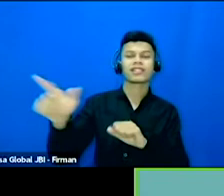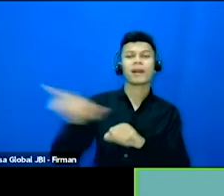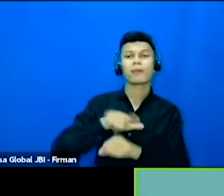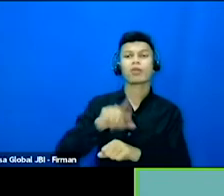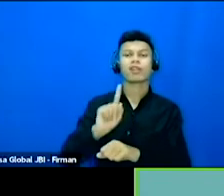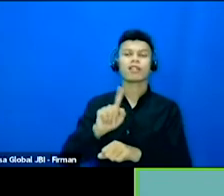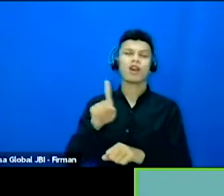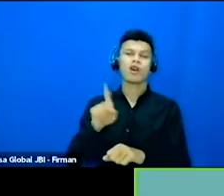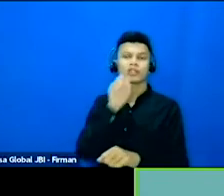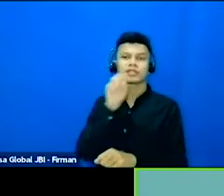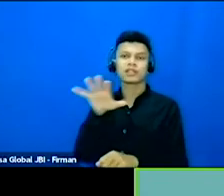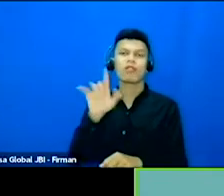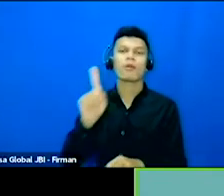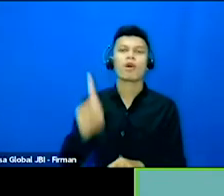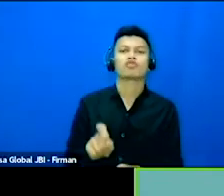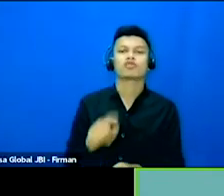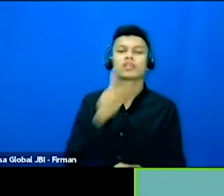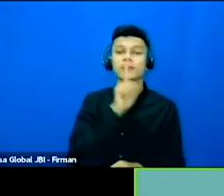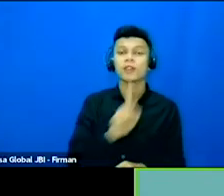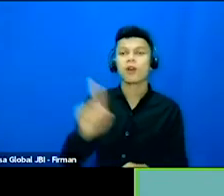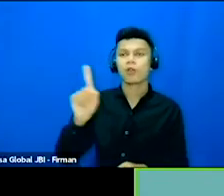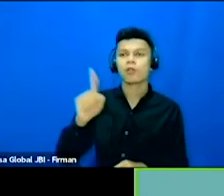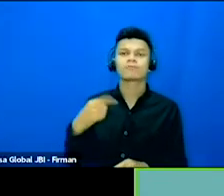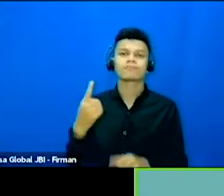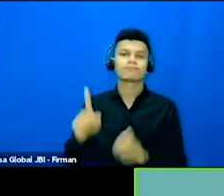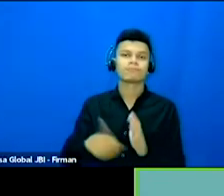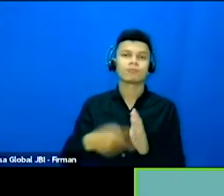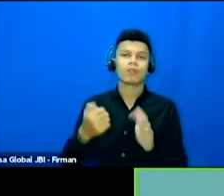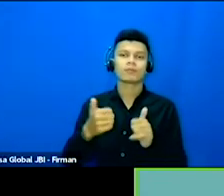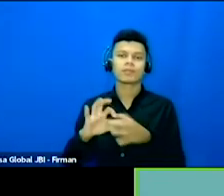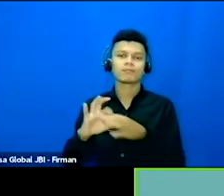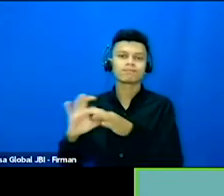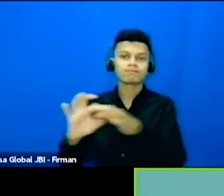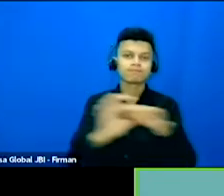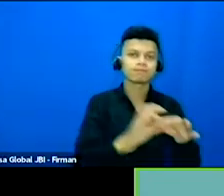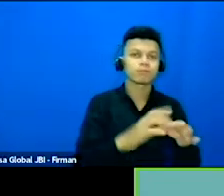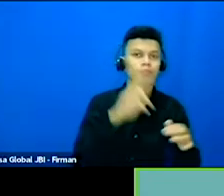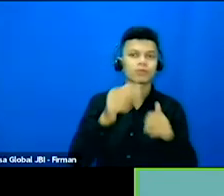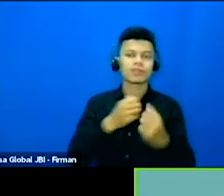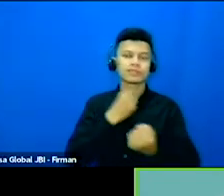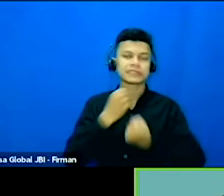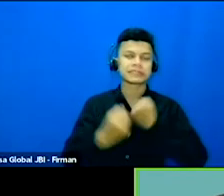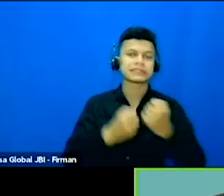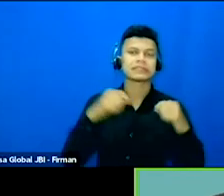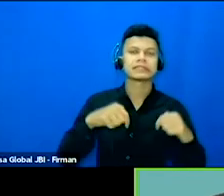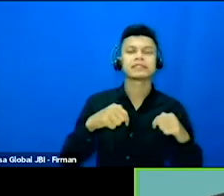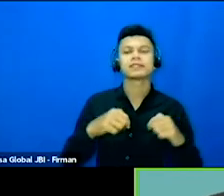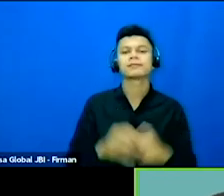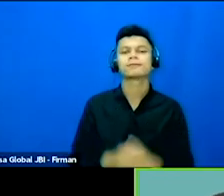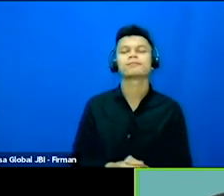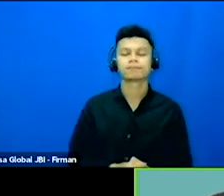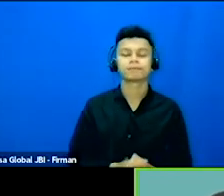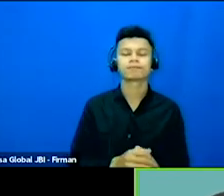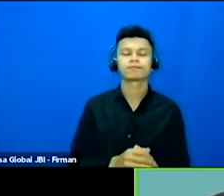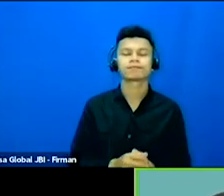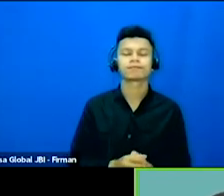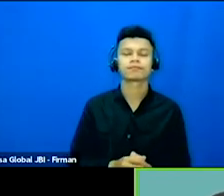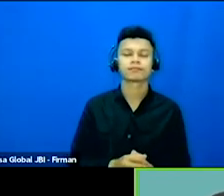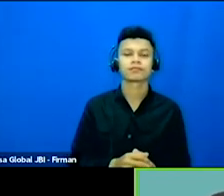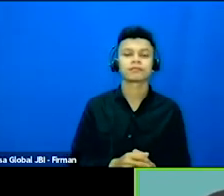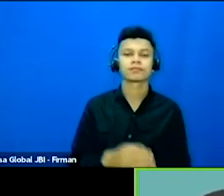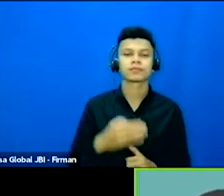selalu Insyaallah kita mulai bisa tersenyum di dalam melaksanakan kegiatan ini tuh Mbak Riri